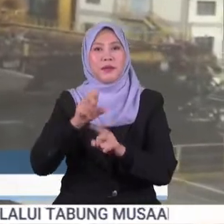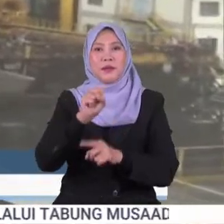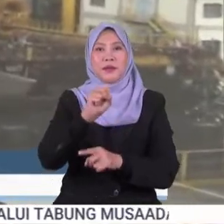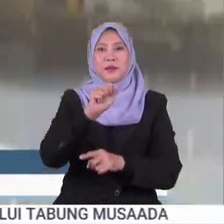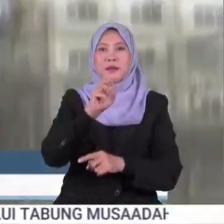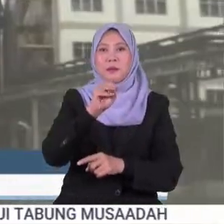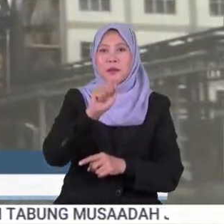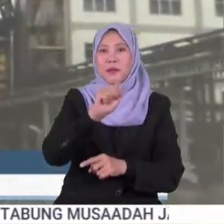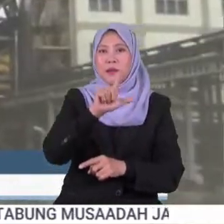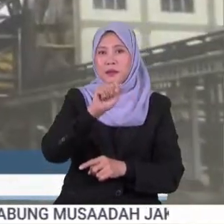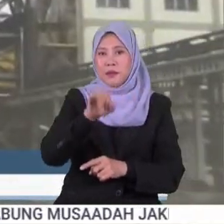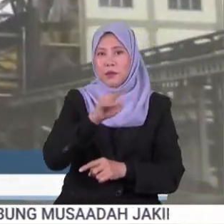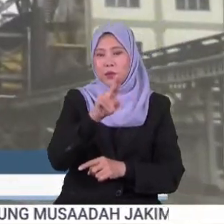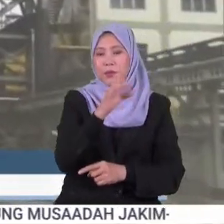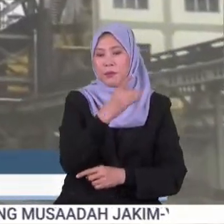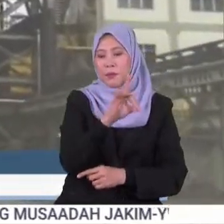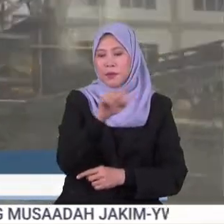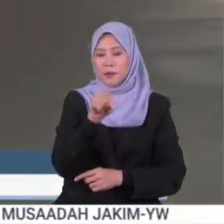Samalaju ialah